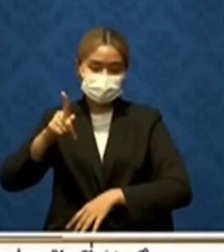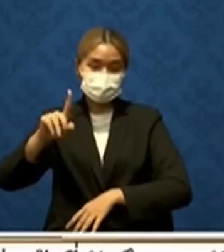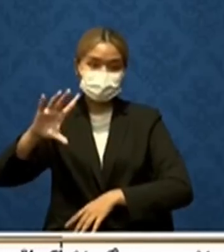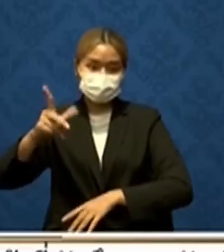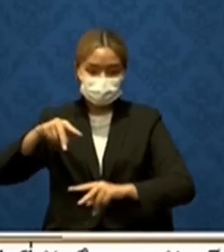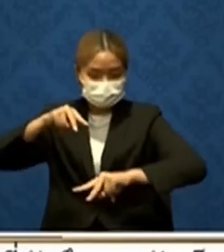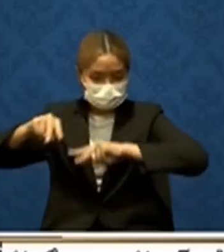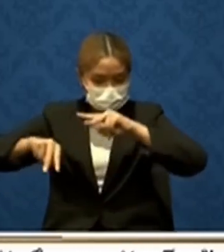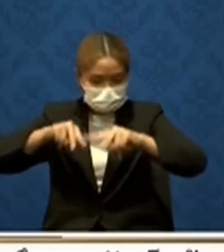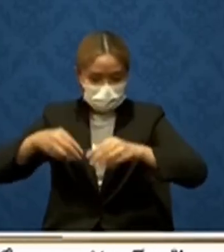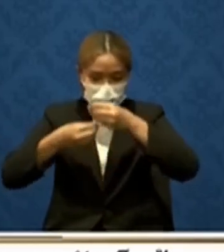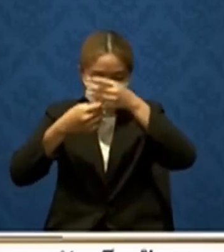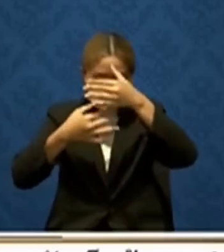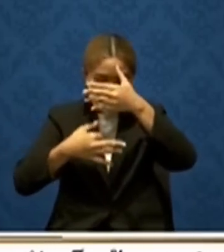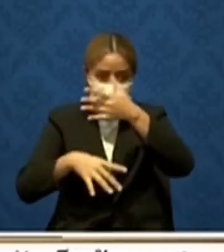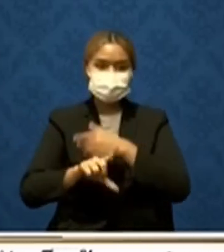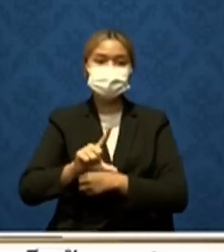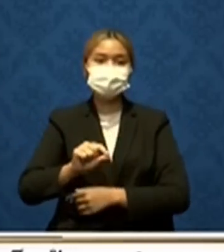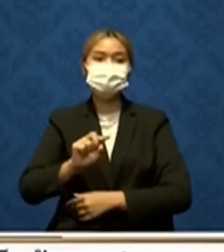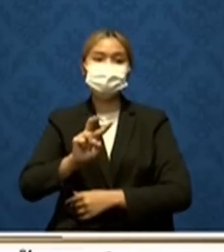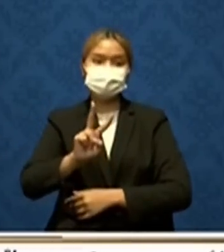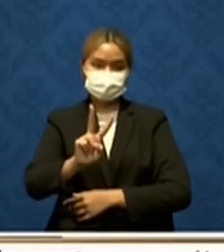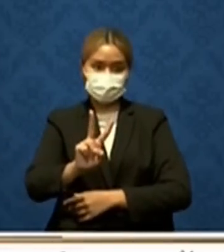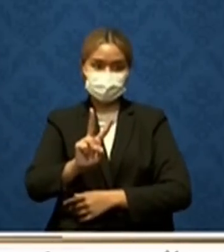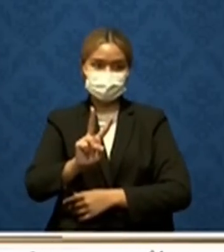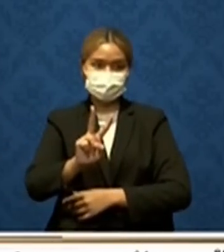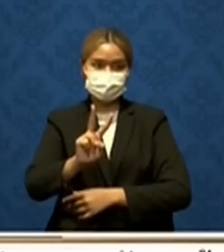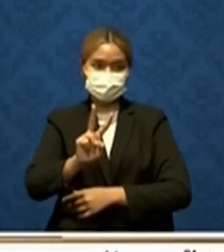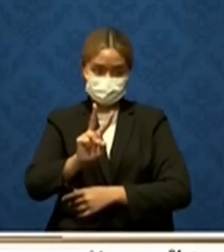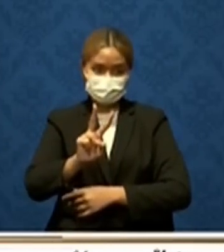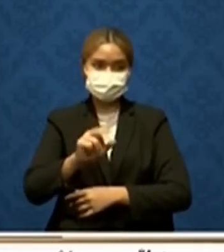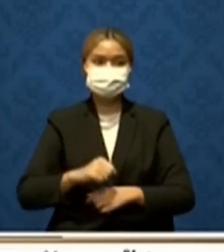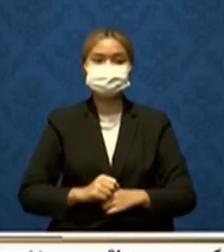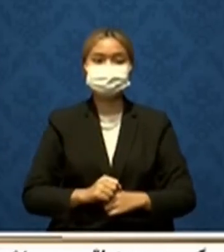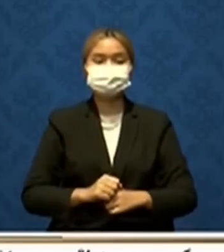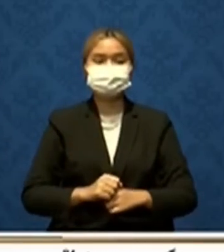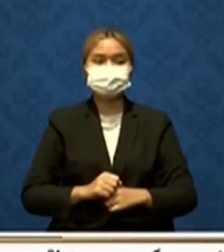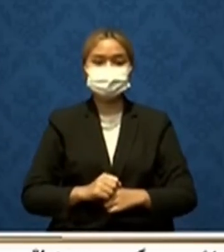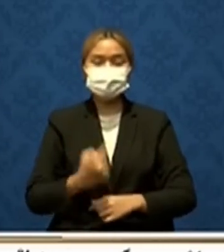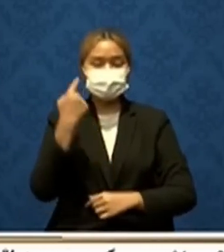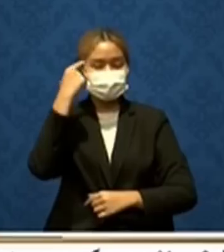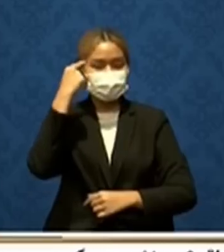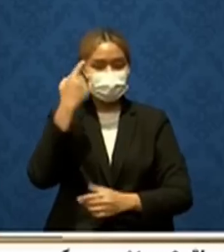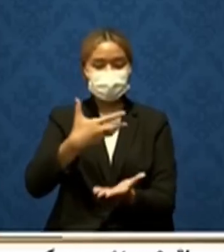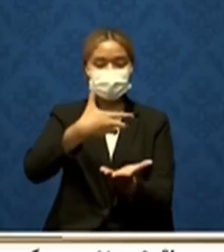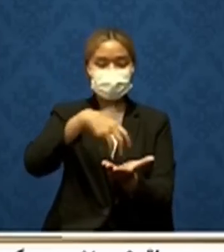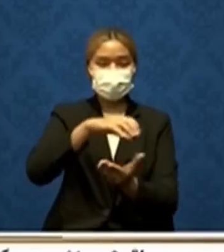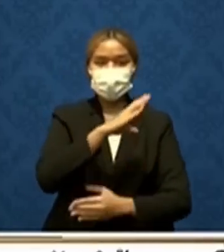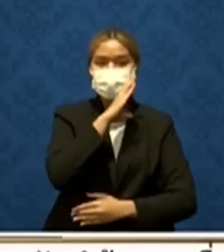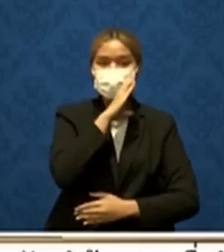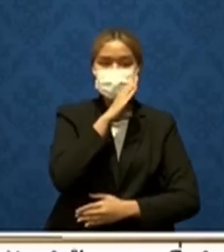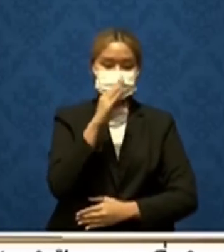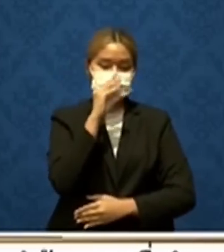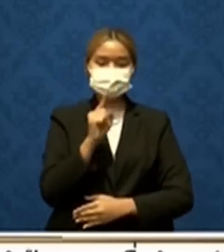22รายมีความก้าวหน้าในคดีป.ป.ช.อันนี้ก็โกหกไม่จริง